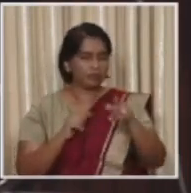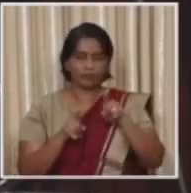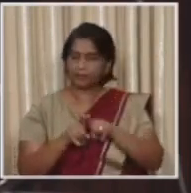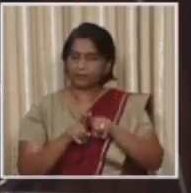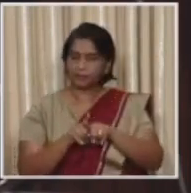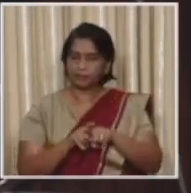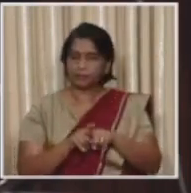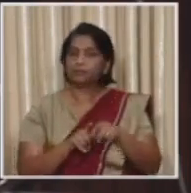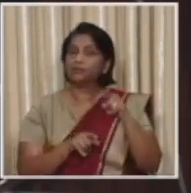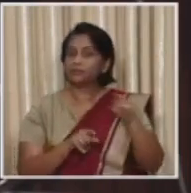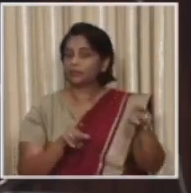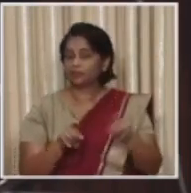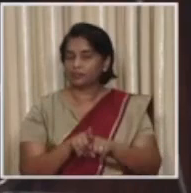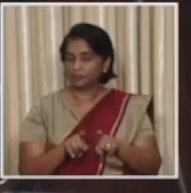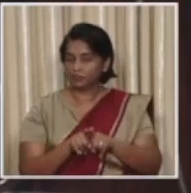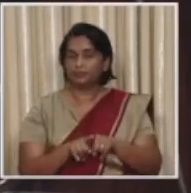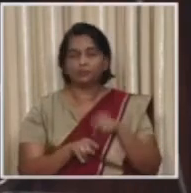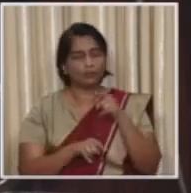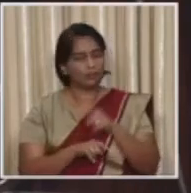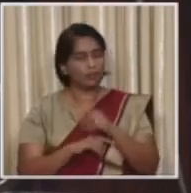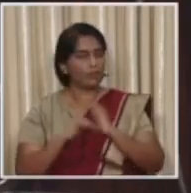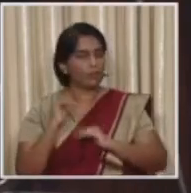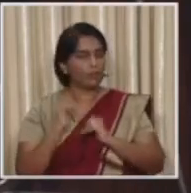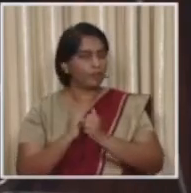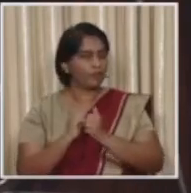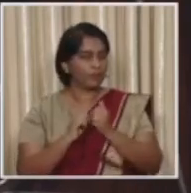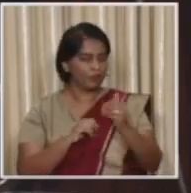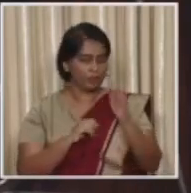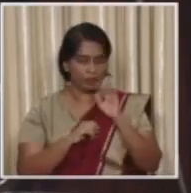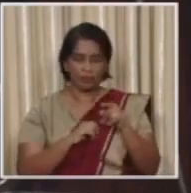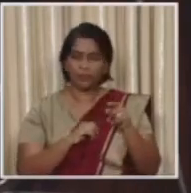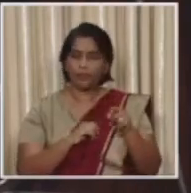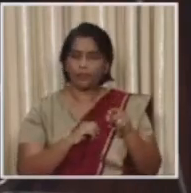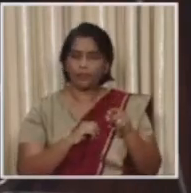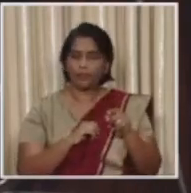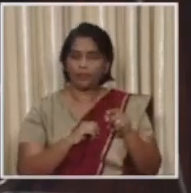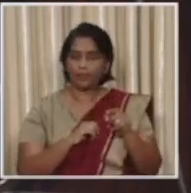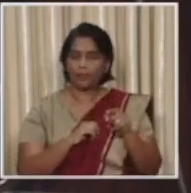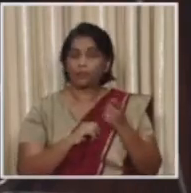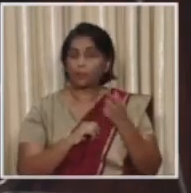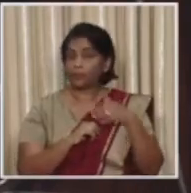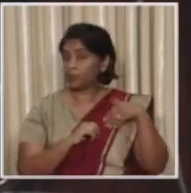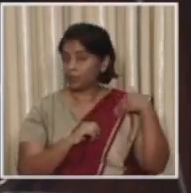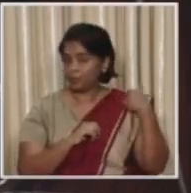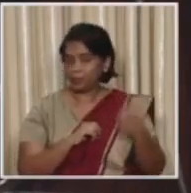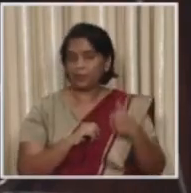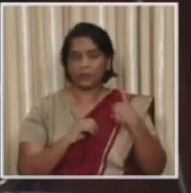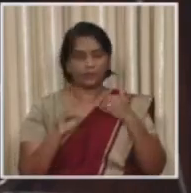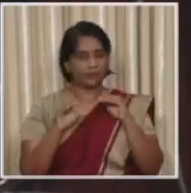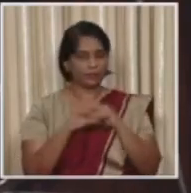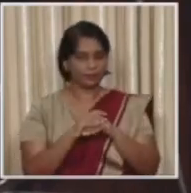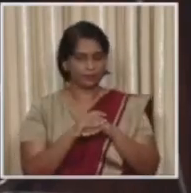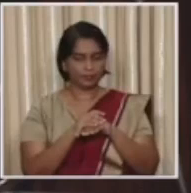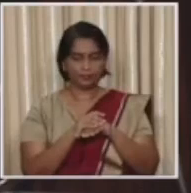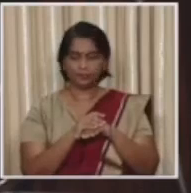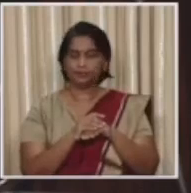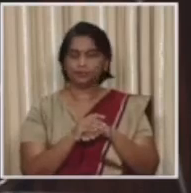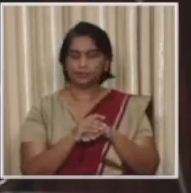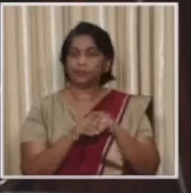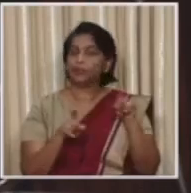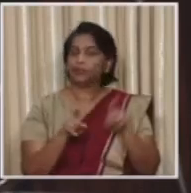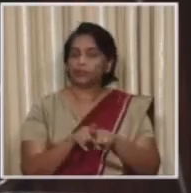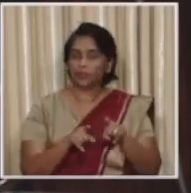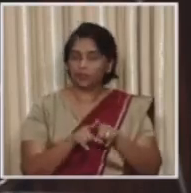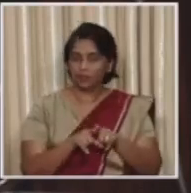කරන්නේ. ඊළඟට මෙහි ක්‍රියාවලිය සම්බන්ධයෙන් මූලිකව මැදිහත්ව කටයුතු කරන්නේ. ඒ